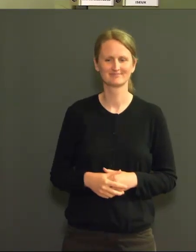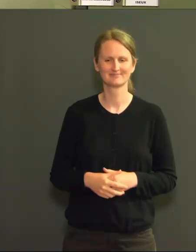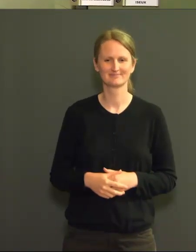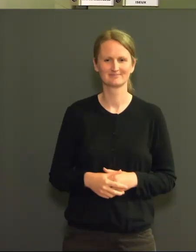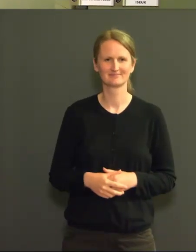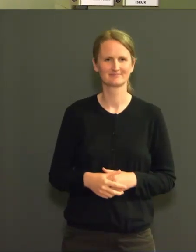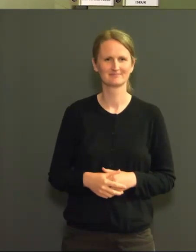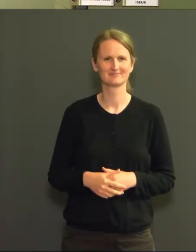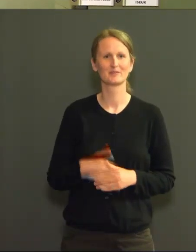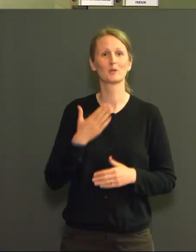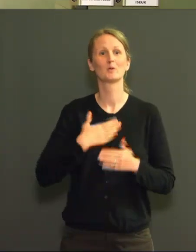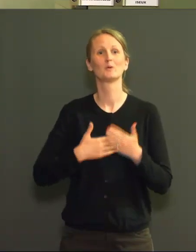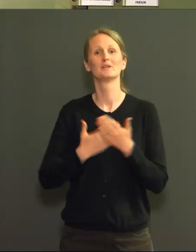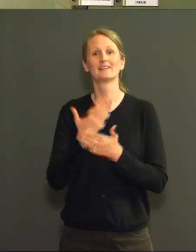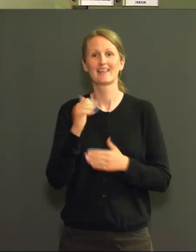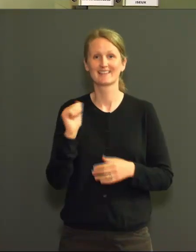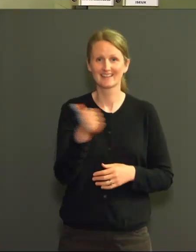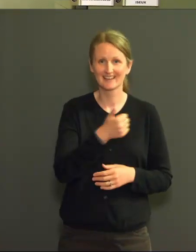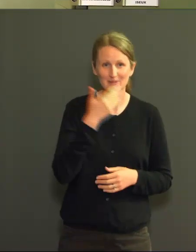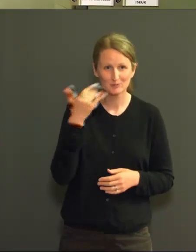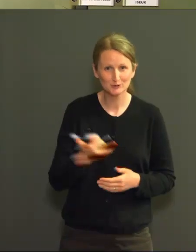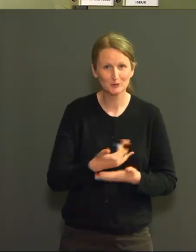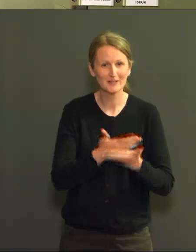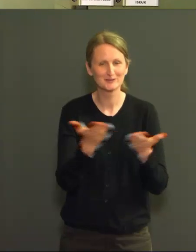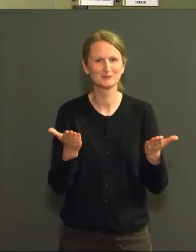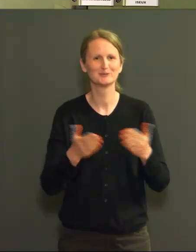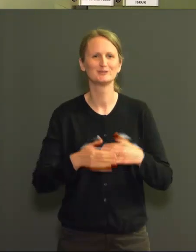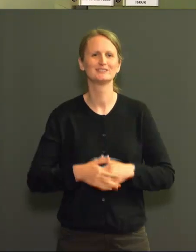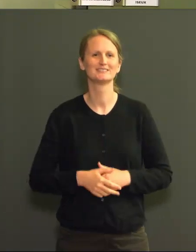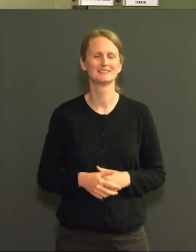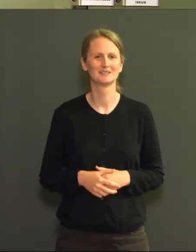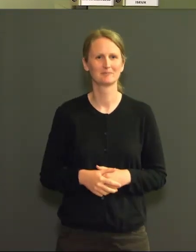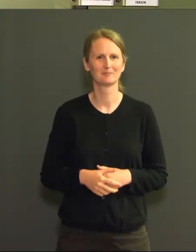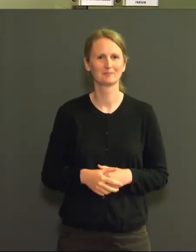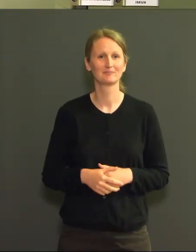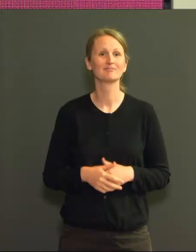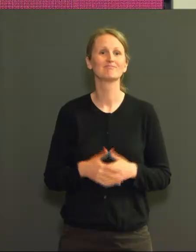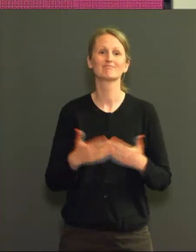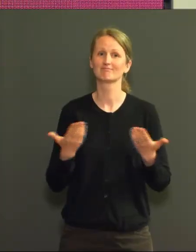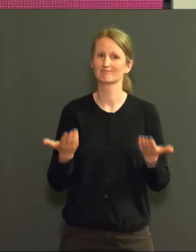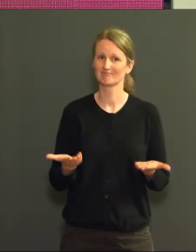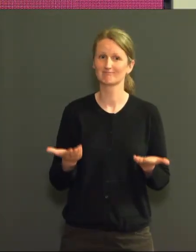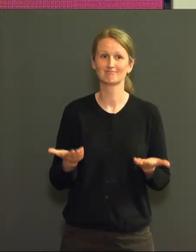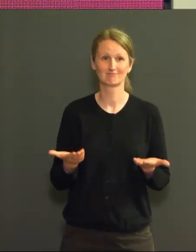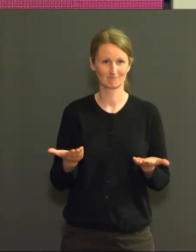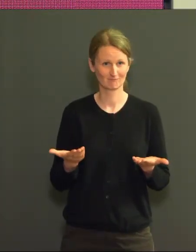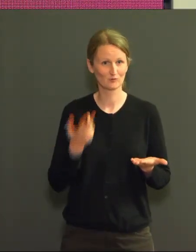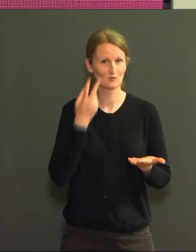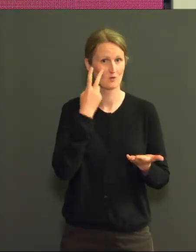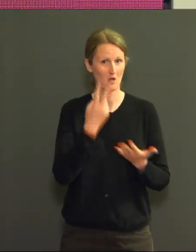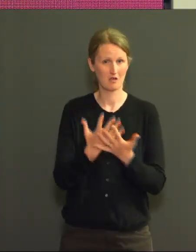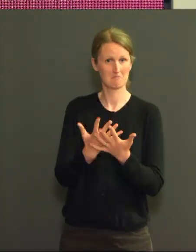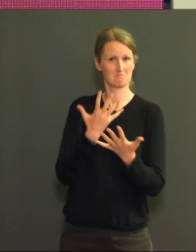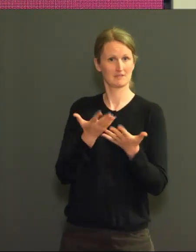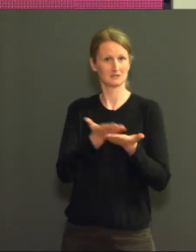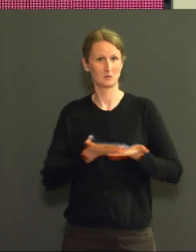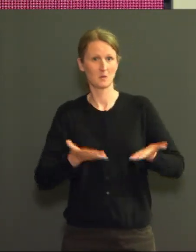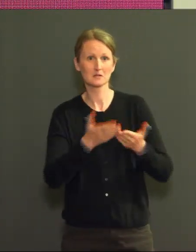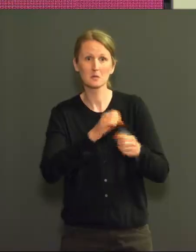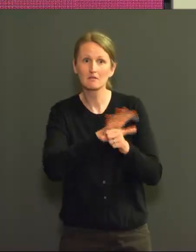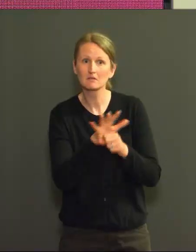Goedendag iedereen, bonjour à toutes, bonjour à tous. Alors une fois de plus, actuellement, les indicateurs Covid continuent à évoluer de